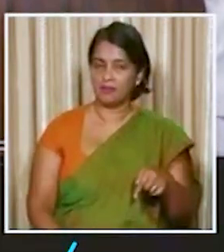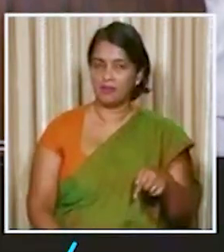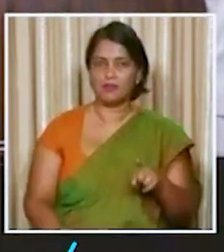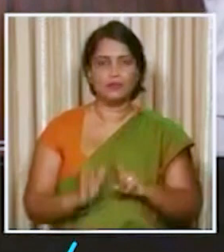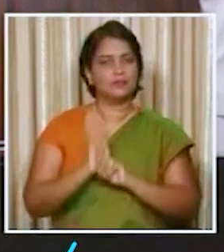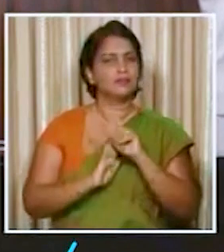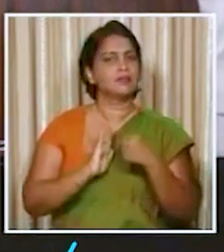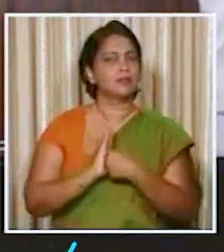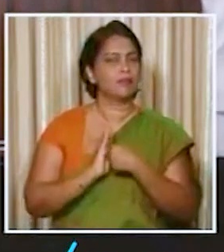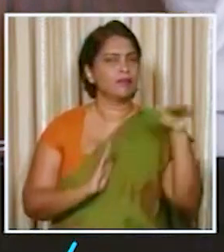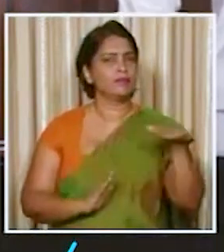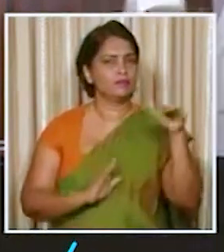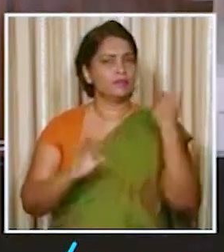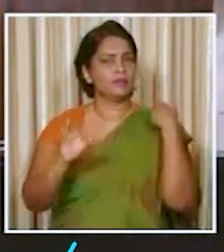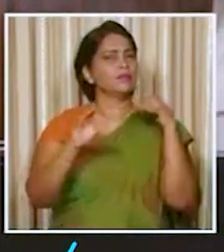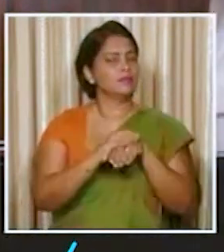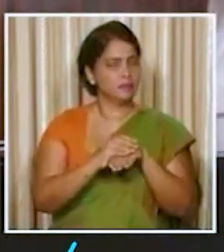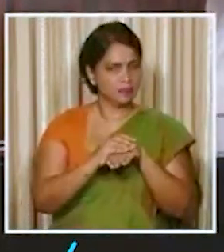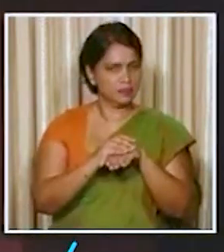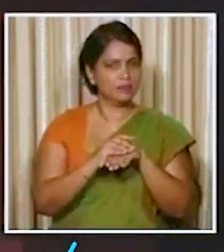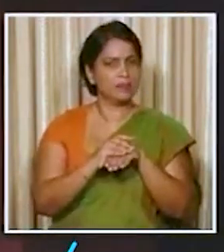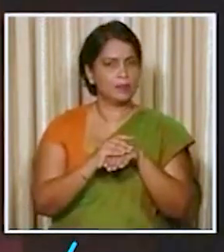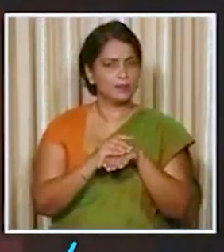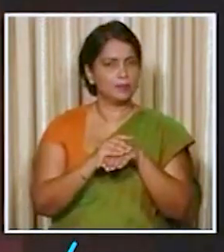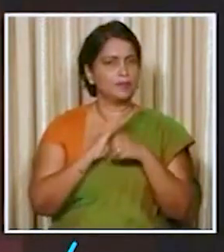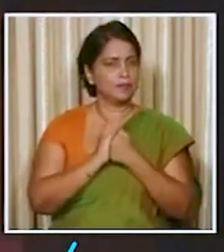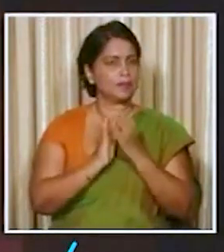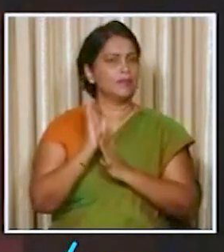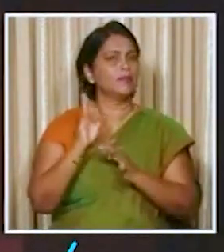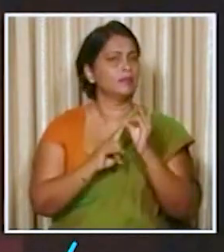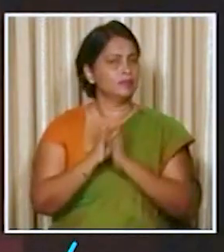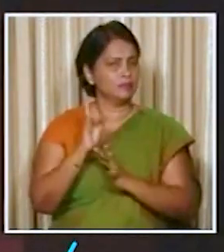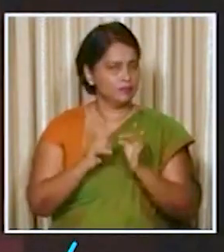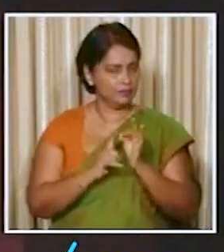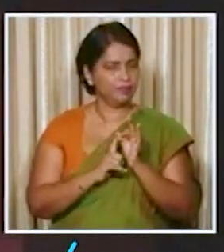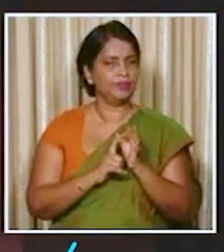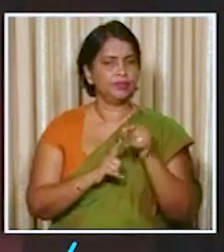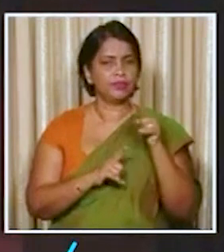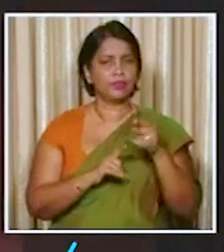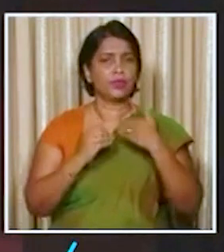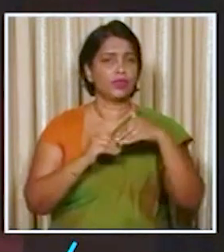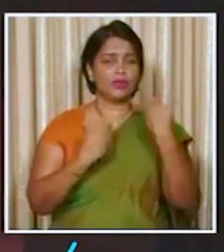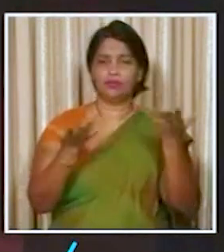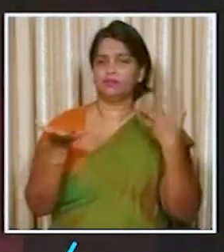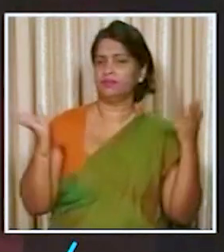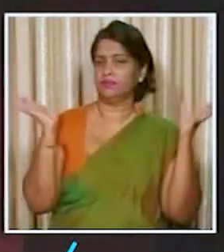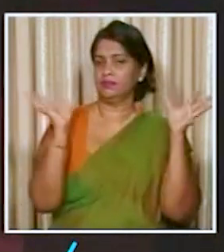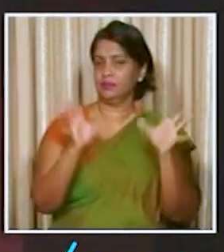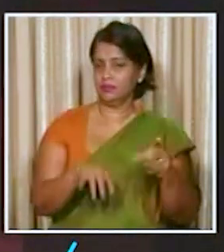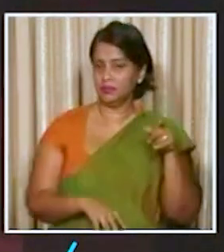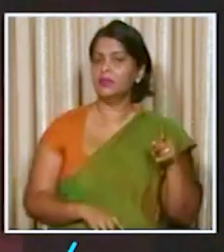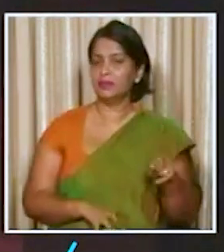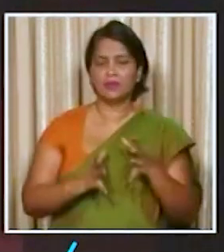ఉతురు నగినిగిర బల ప్రదేశ నియోజనేకరణ గారు మంత్రితుమండ్ల మే ఒబతుమా ఇదిరియట అవిల్లా